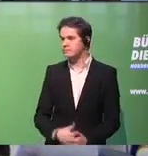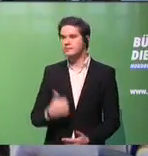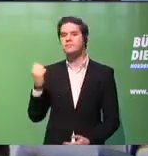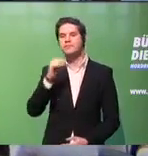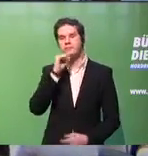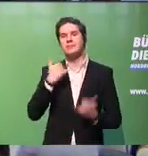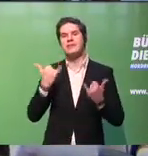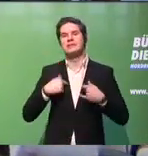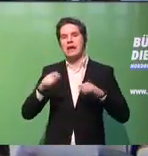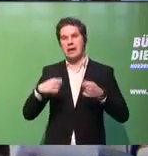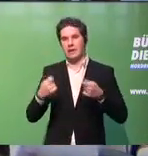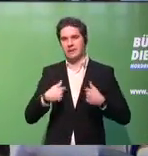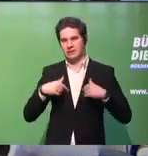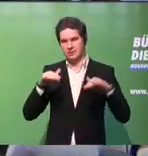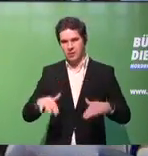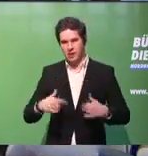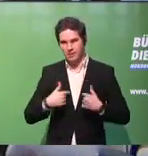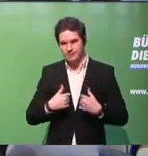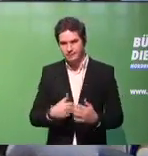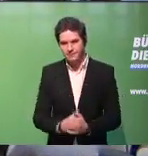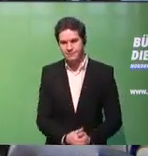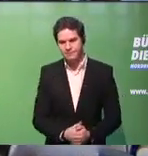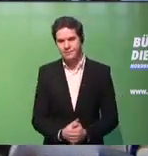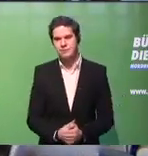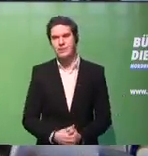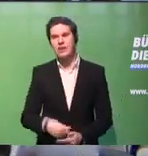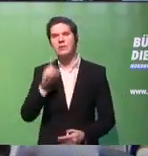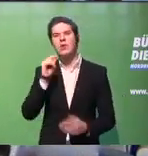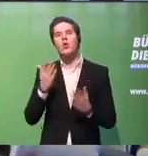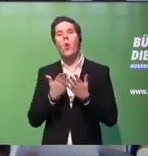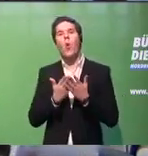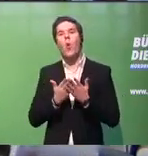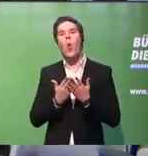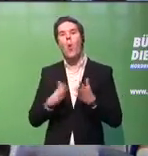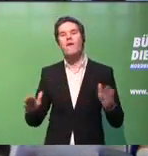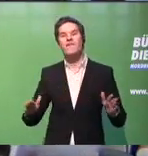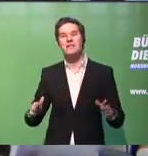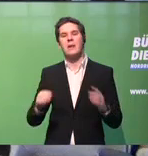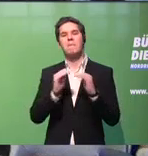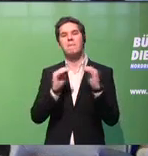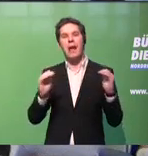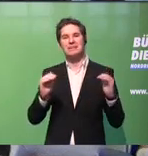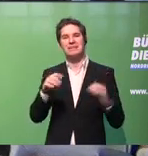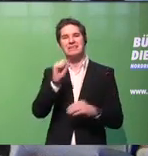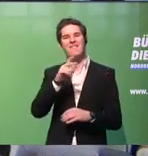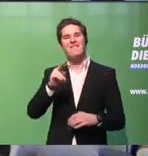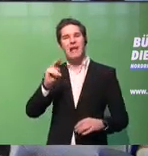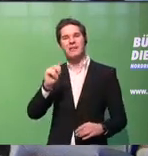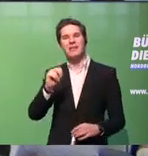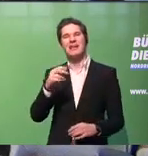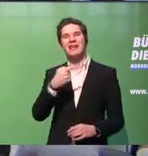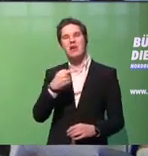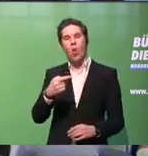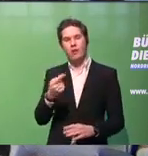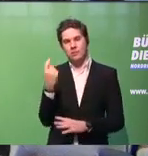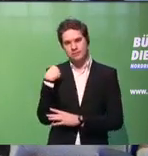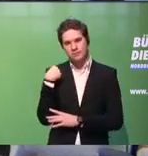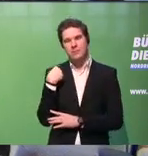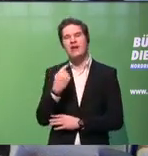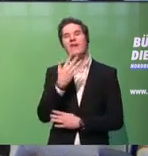für euch. Das Votum offener Platz, Votum Nummer 1, Sven Giegold. Abgegebene